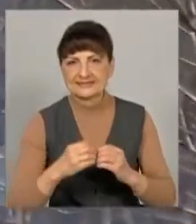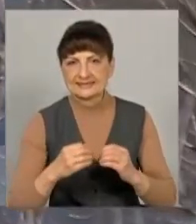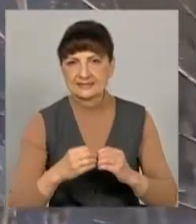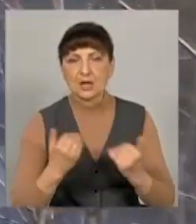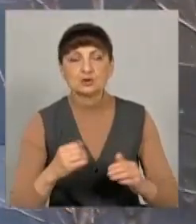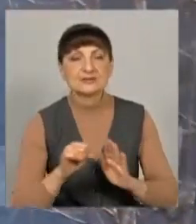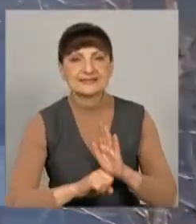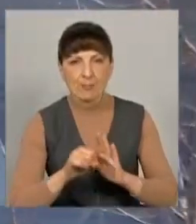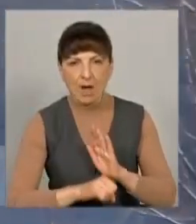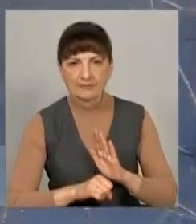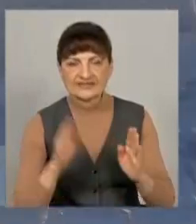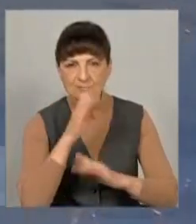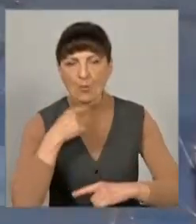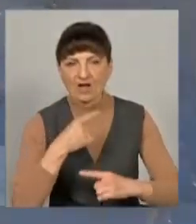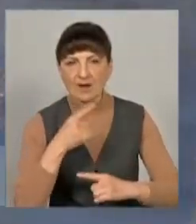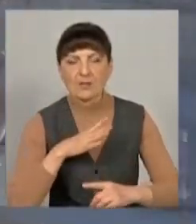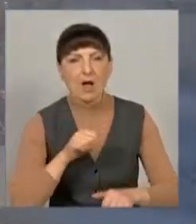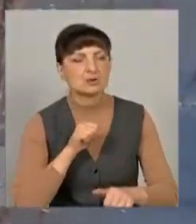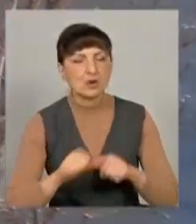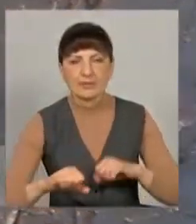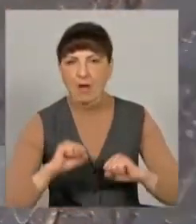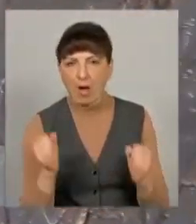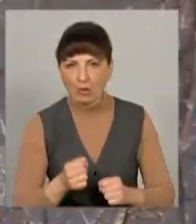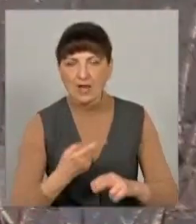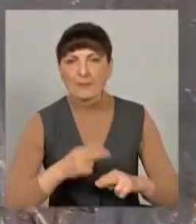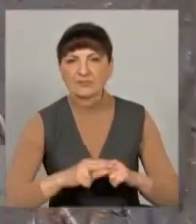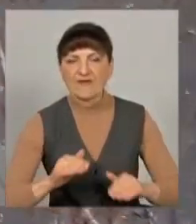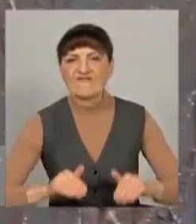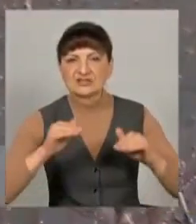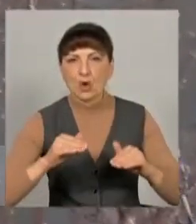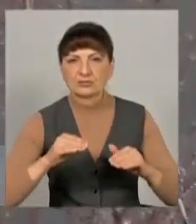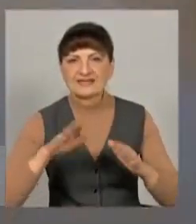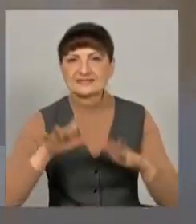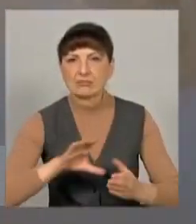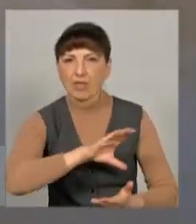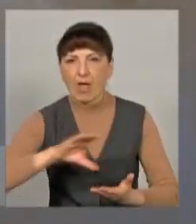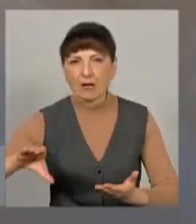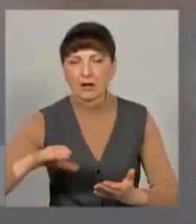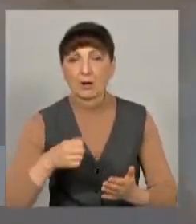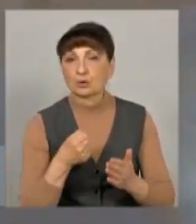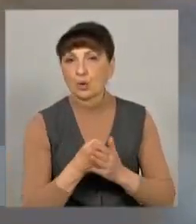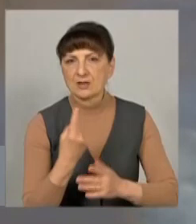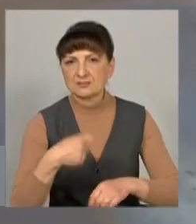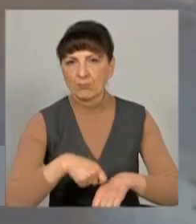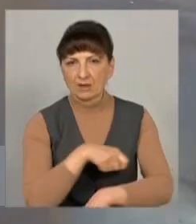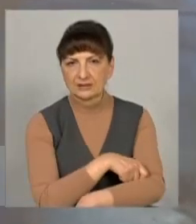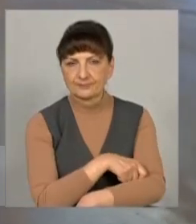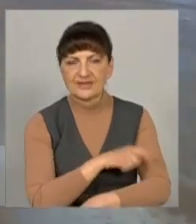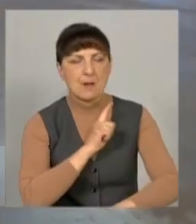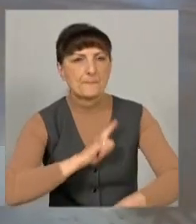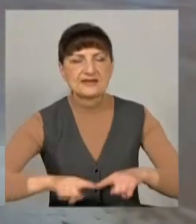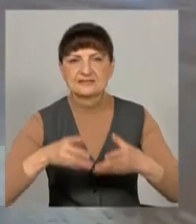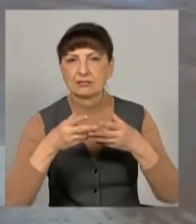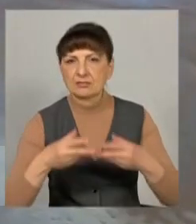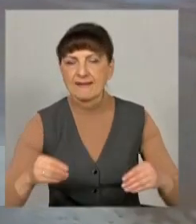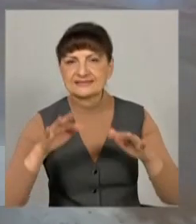Нынешняя зима, отмечают синоптики, была особенно холодной. Поэтому высота снежных покровов в области порой достигала метра. Из-за стремительного